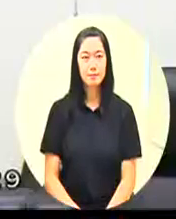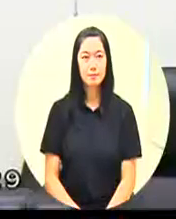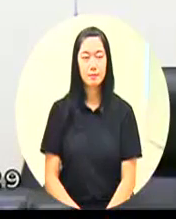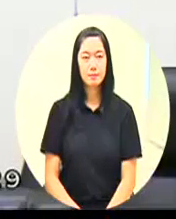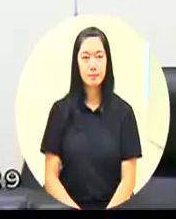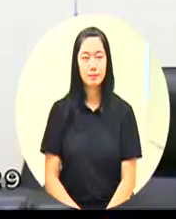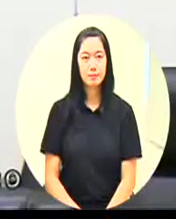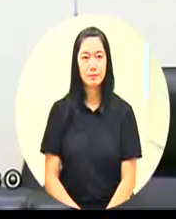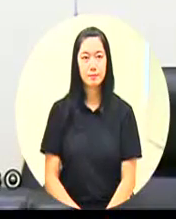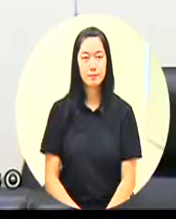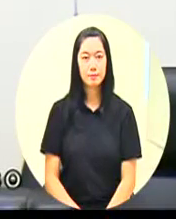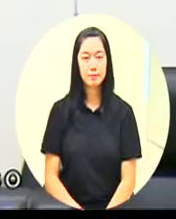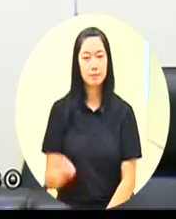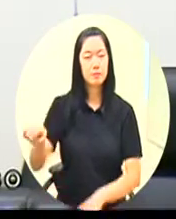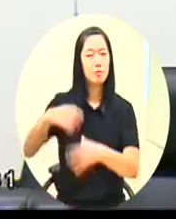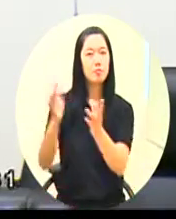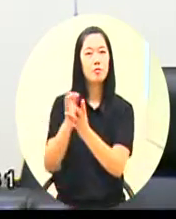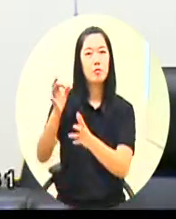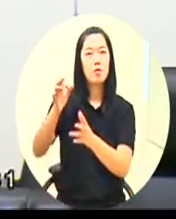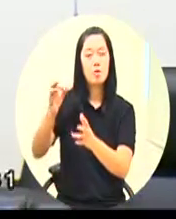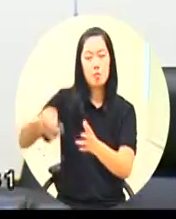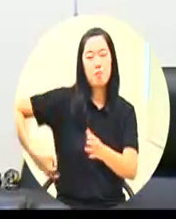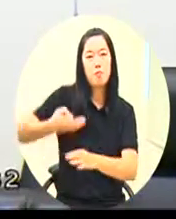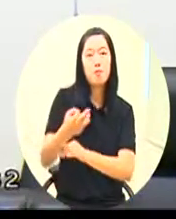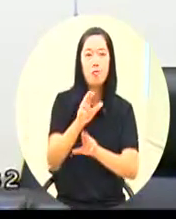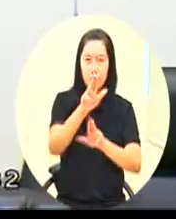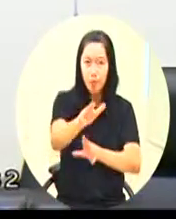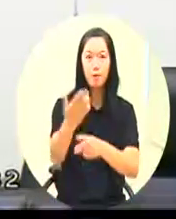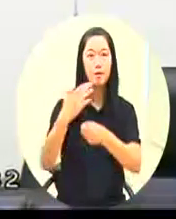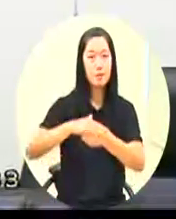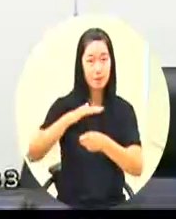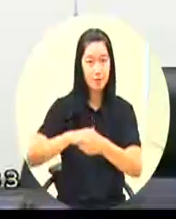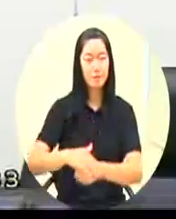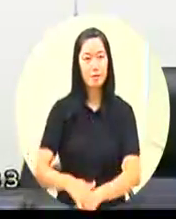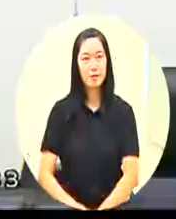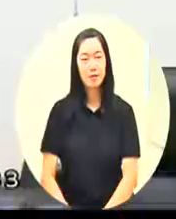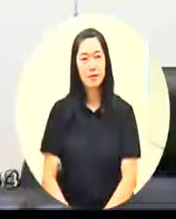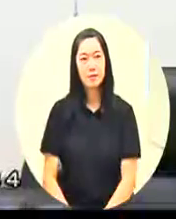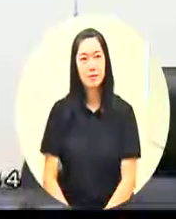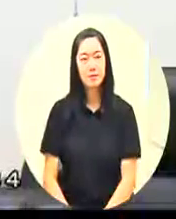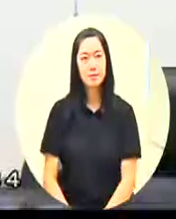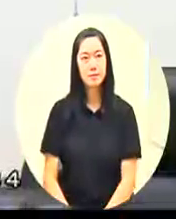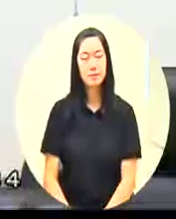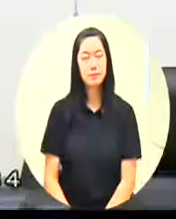没啦，人要全部拢出啦，系啦系啦系啦，对。